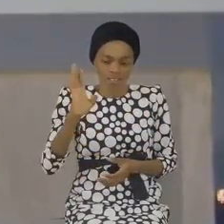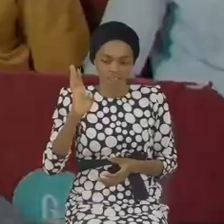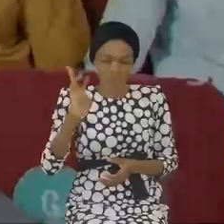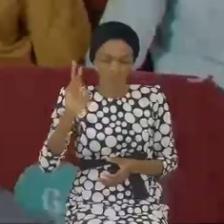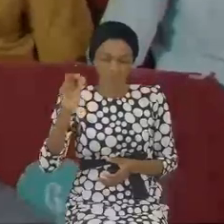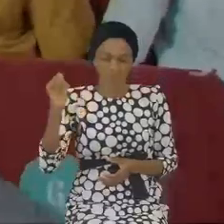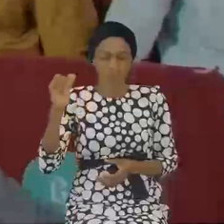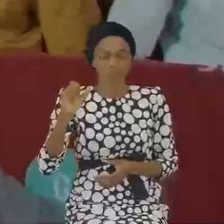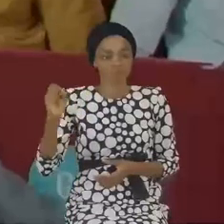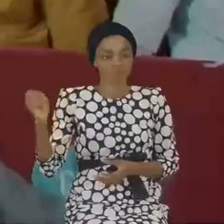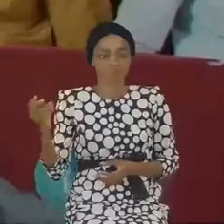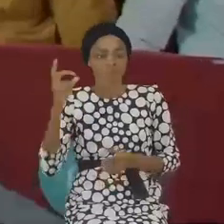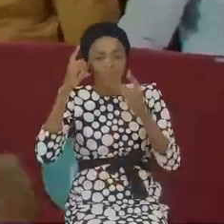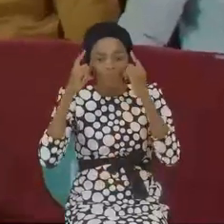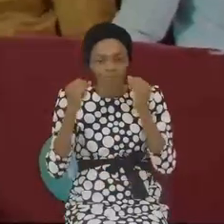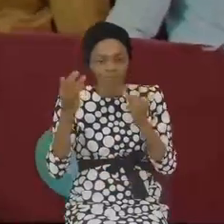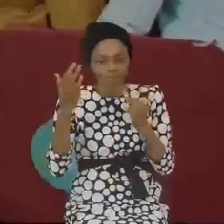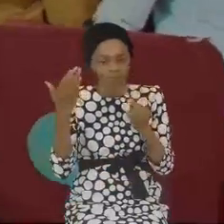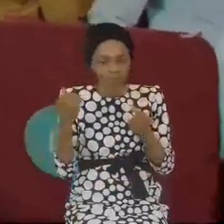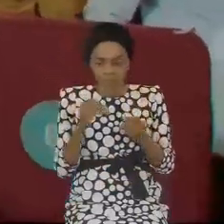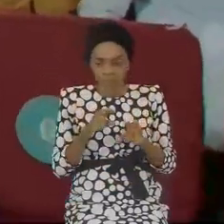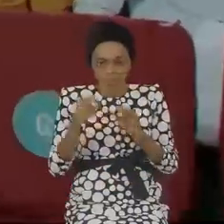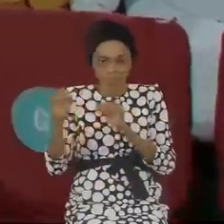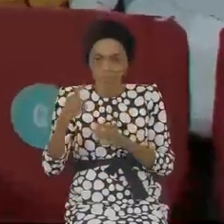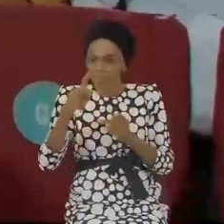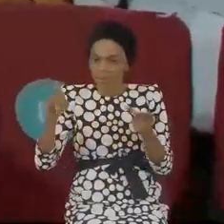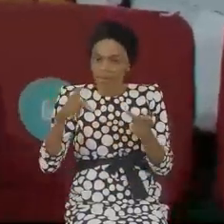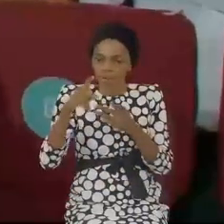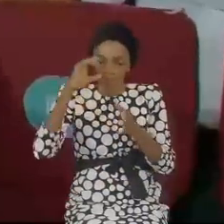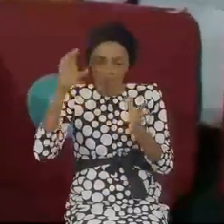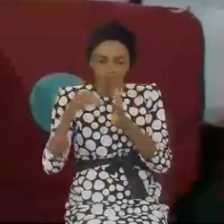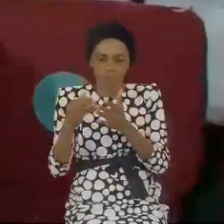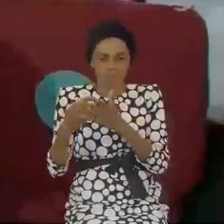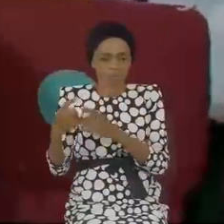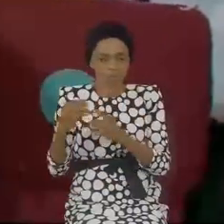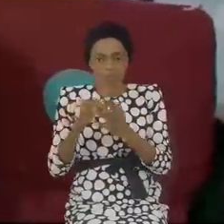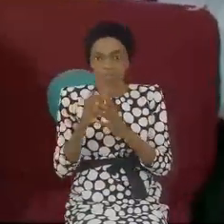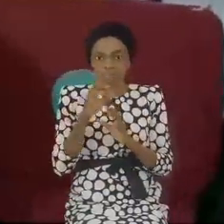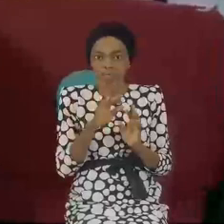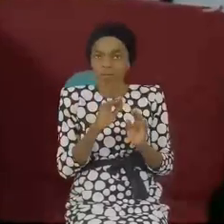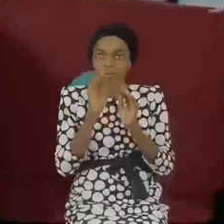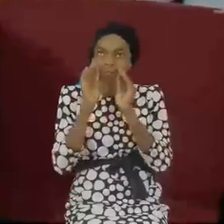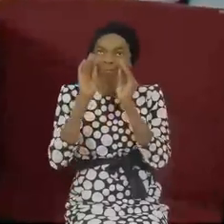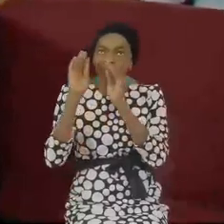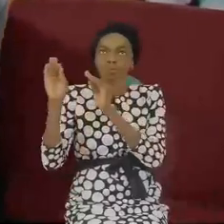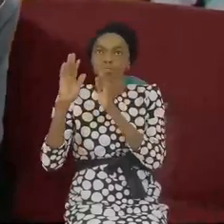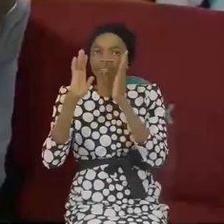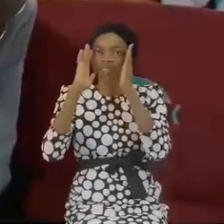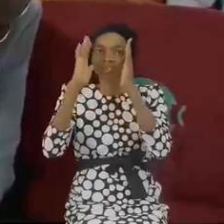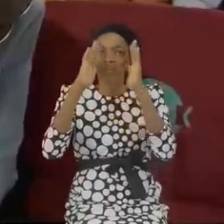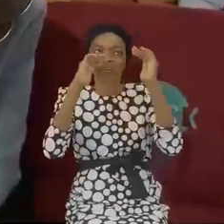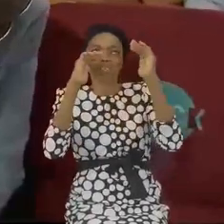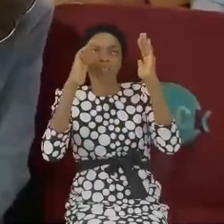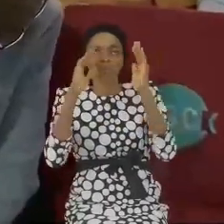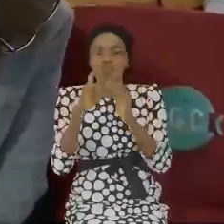Vous voyez, Moïse a présenté l'image parfaite devant eux, afin qu'ils élèvent leur attente, afin qu'ils